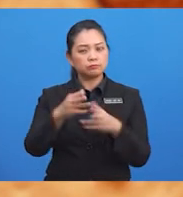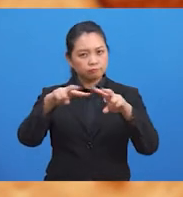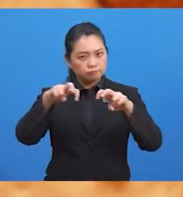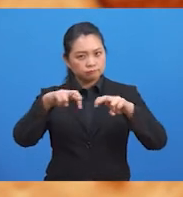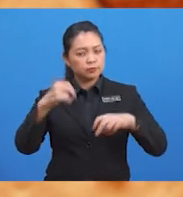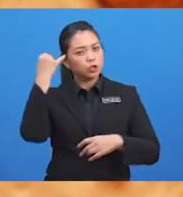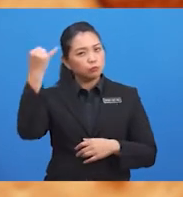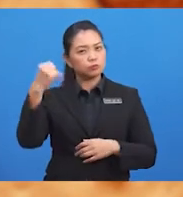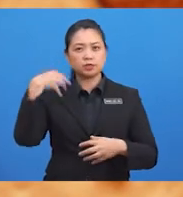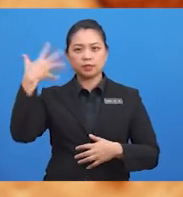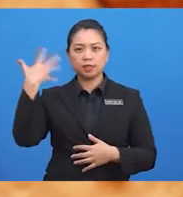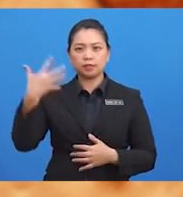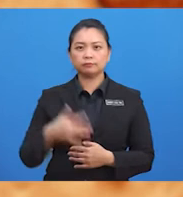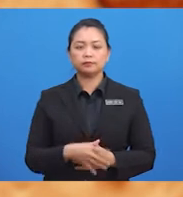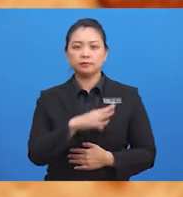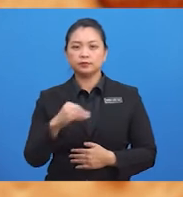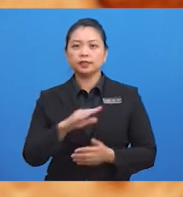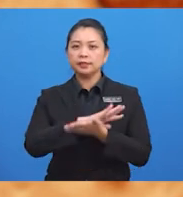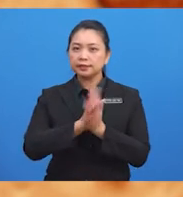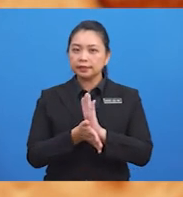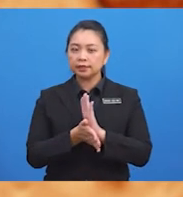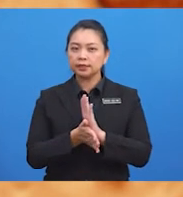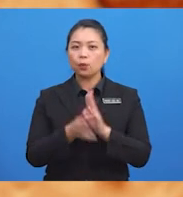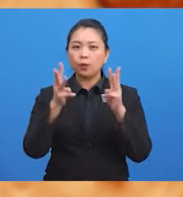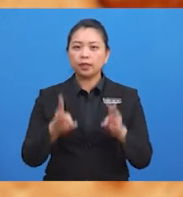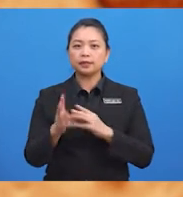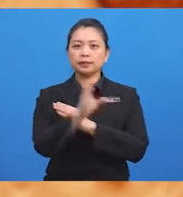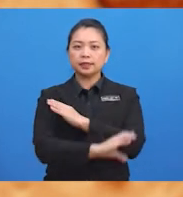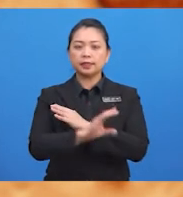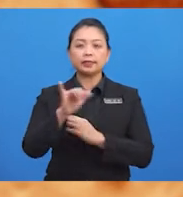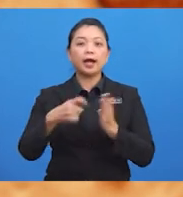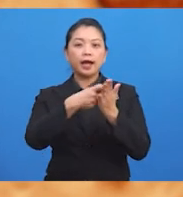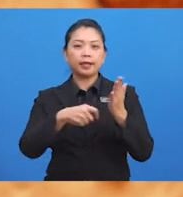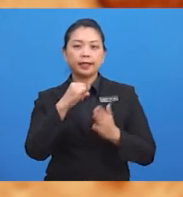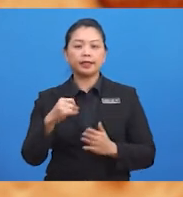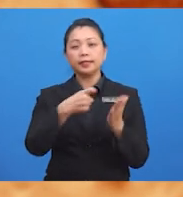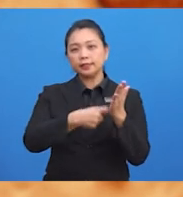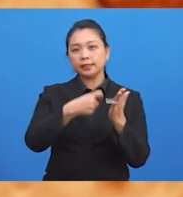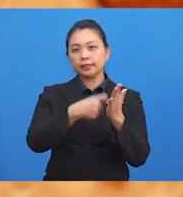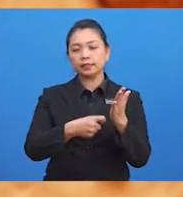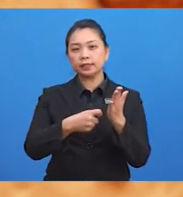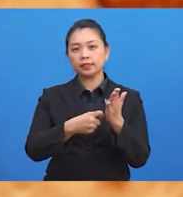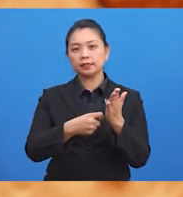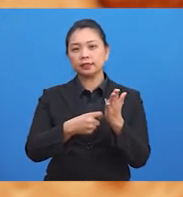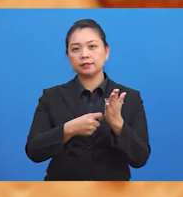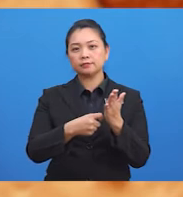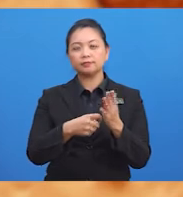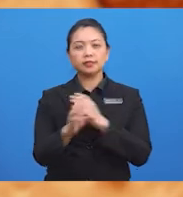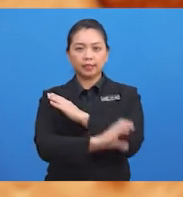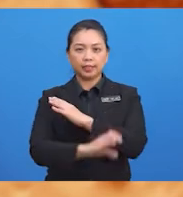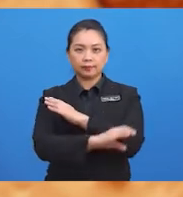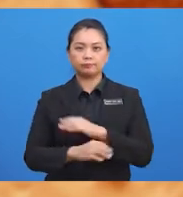meneroka ilmu sejarah dan menjadi warga negara yang menghargai nilai warisan